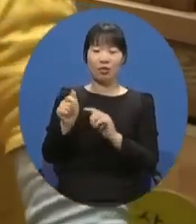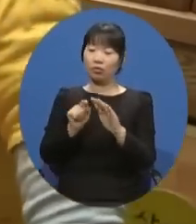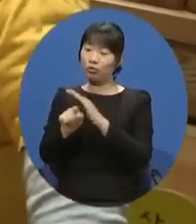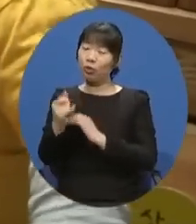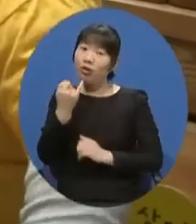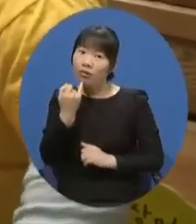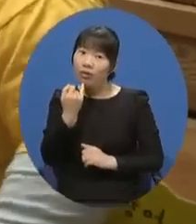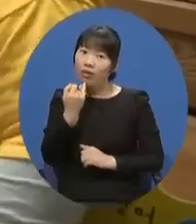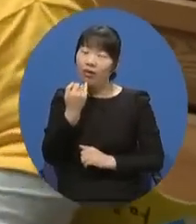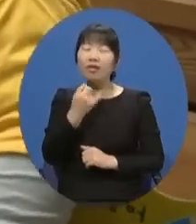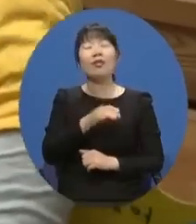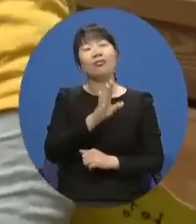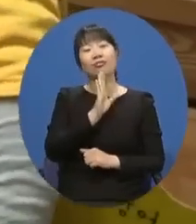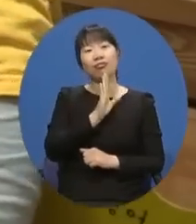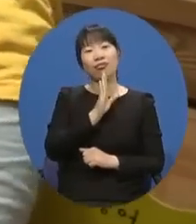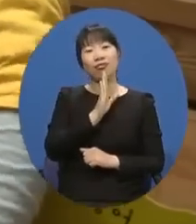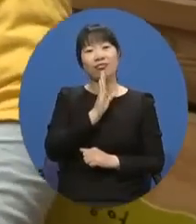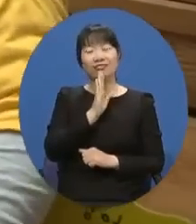돼요? 네.